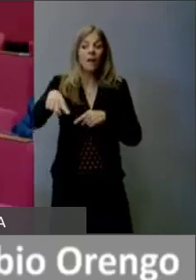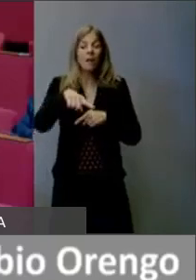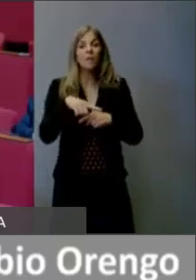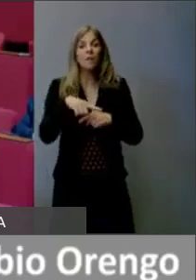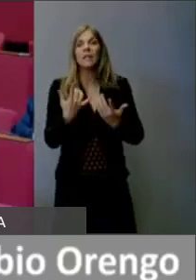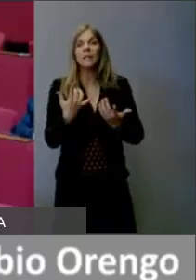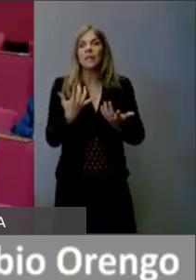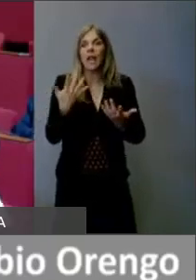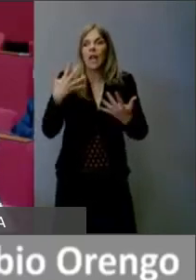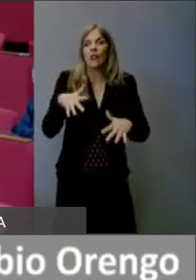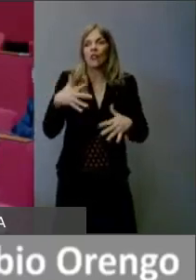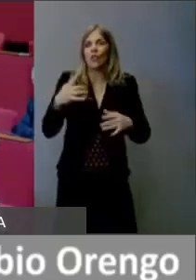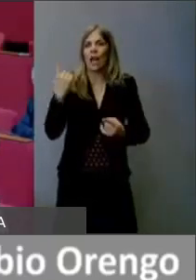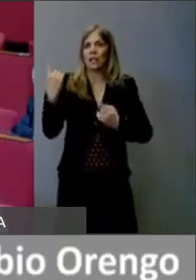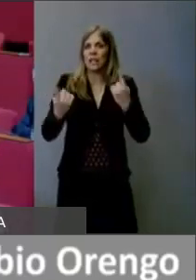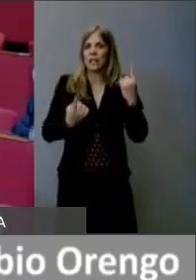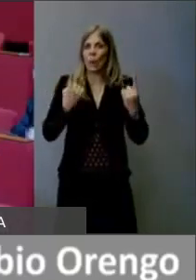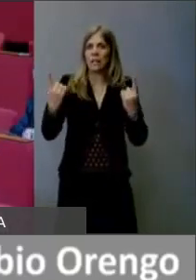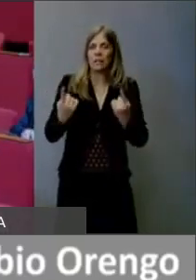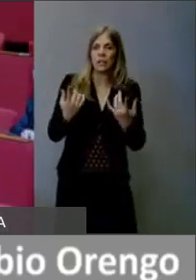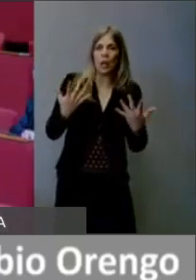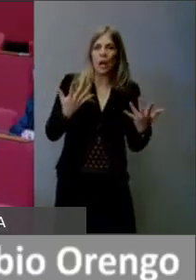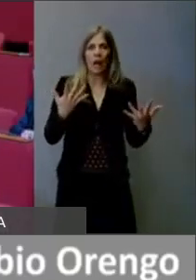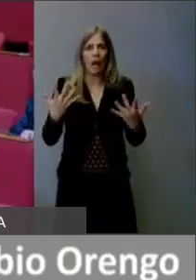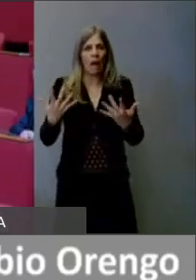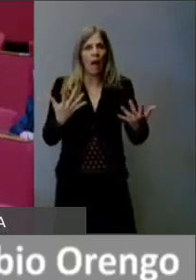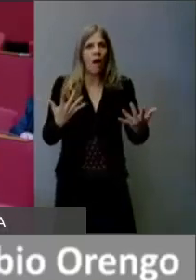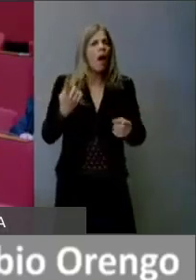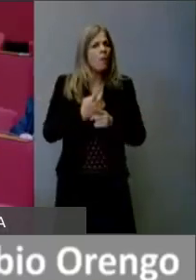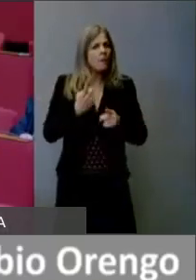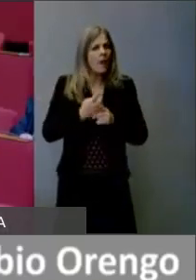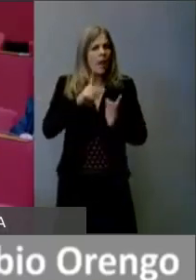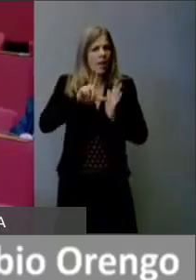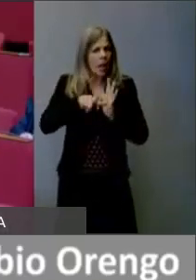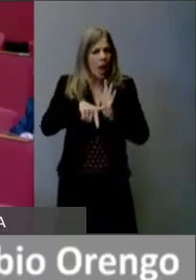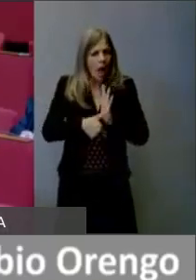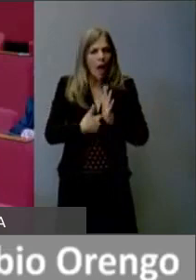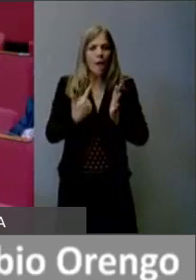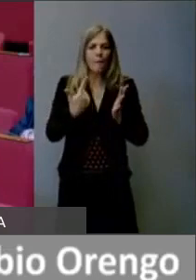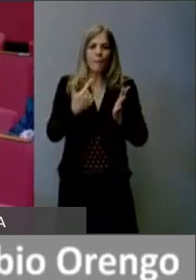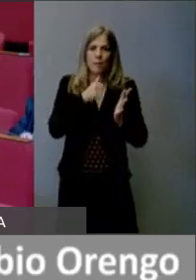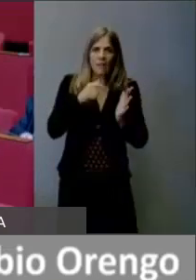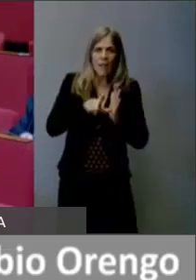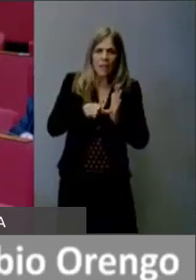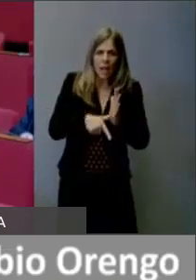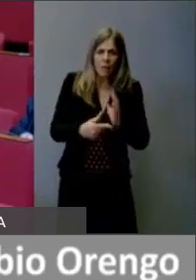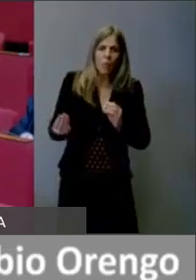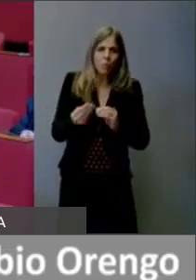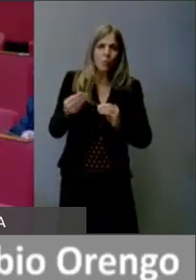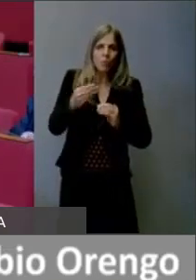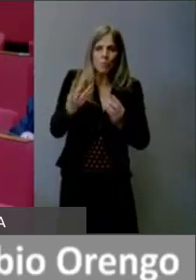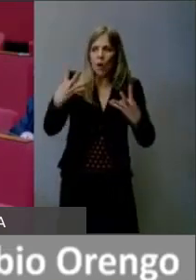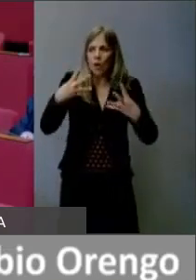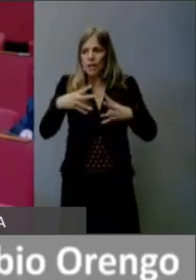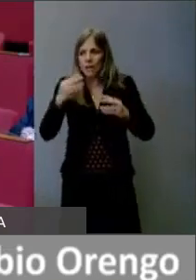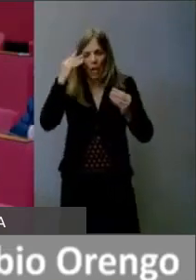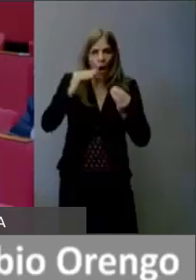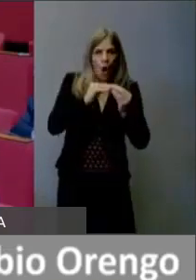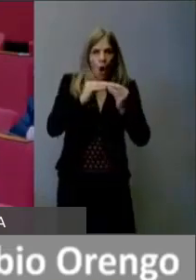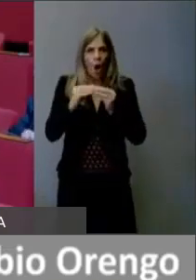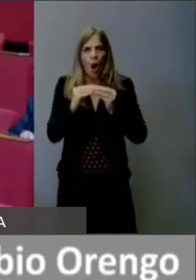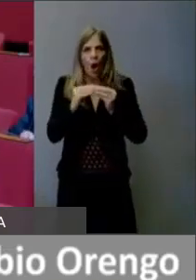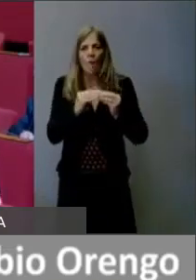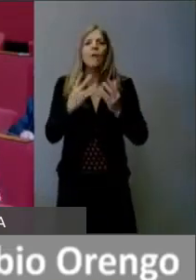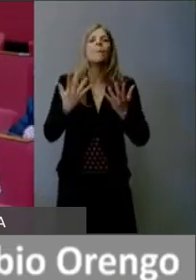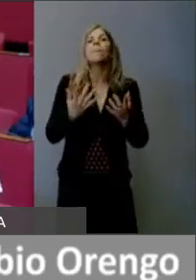molti punti di vista, di poter organizzare la propria vita. A maggior ragione quando la procedura di esproprio non è